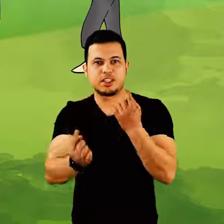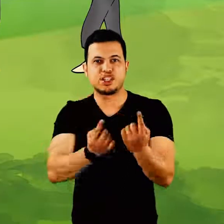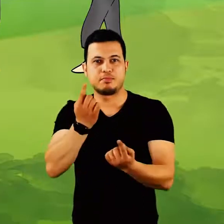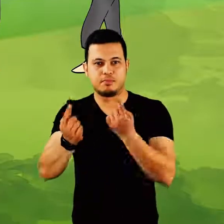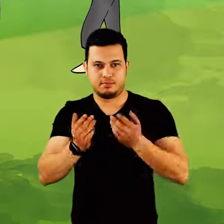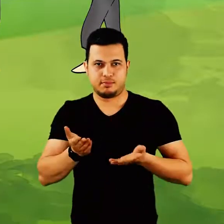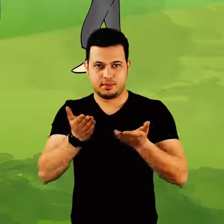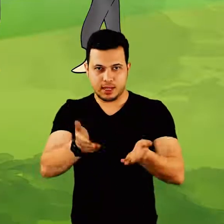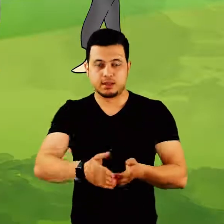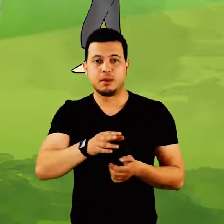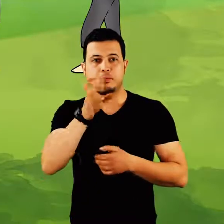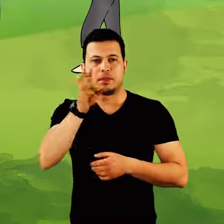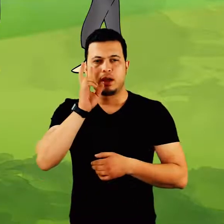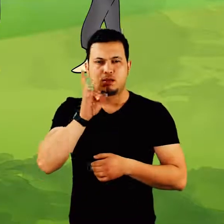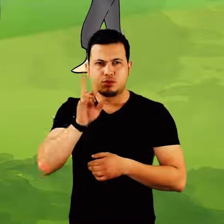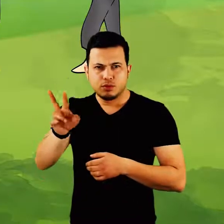ne görsün.